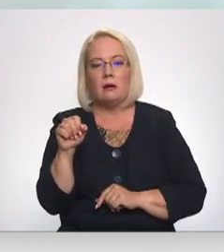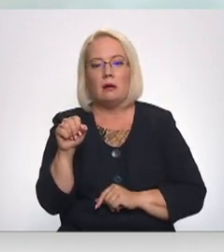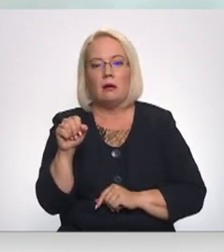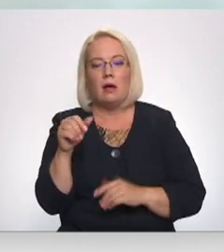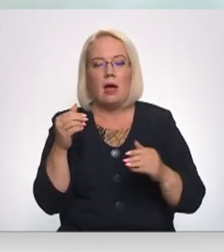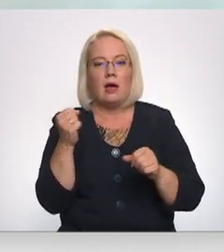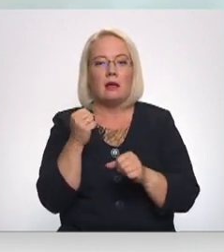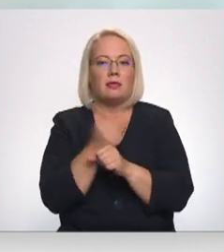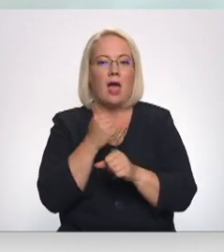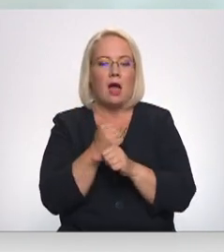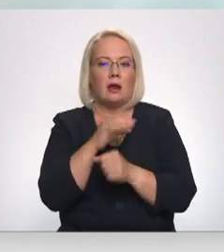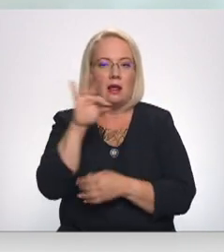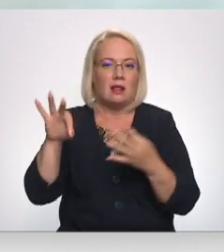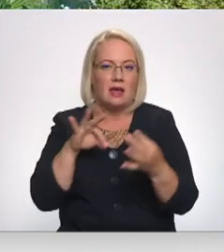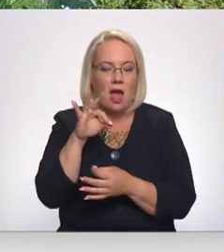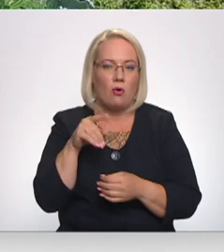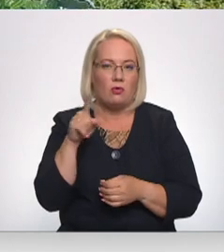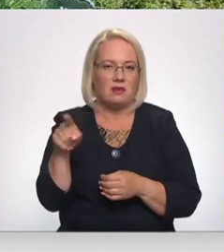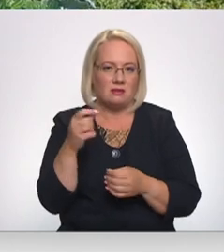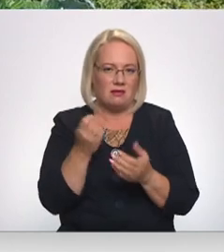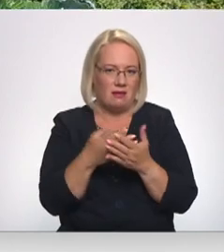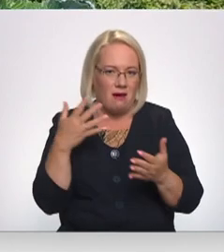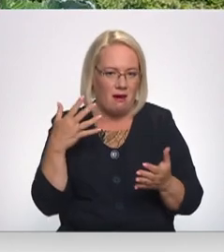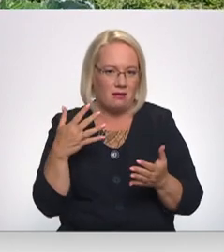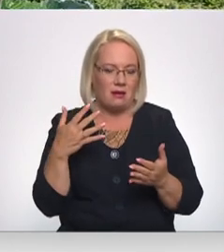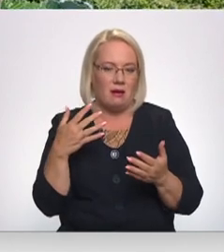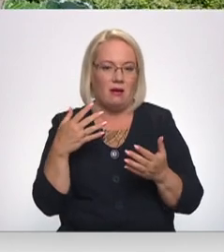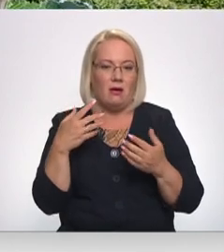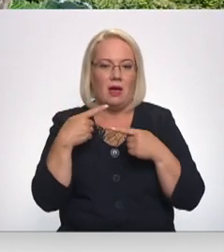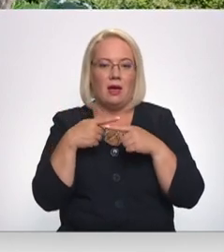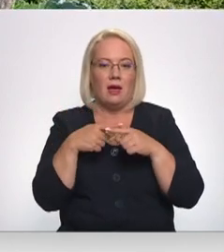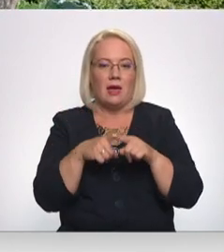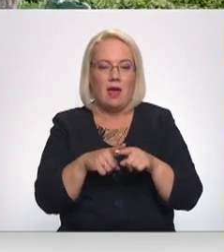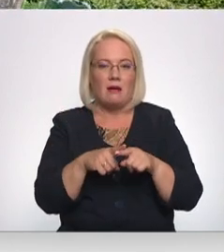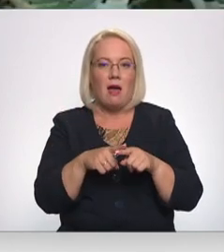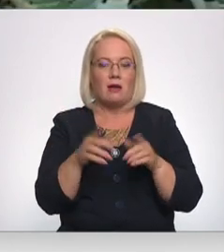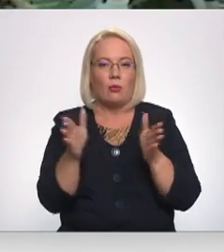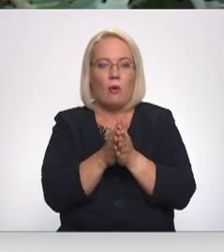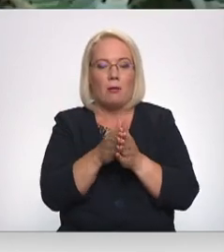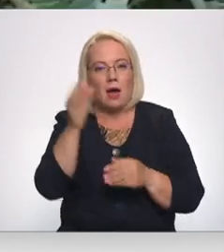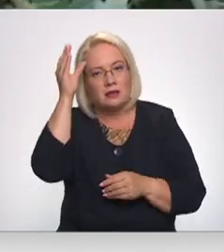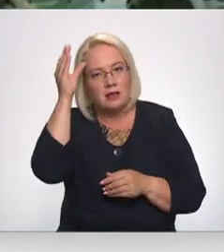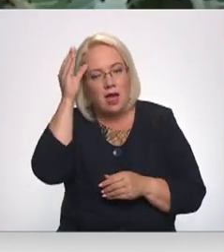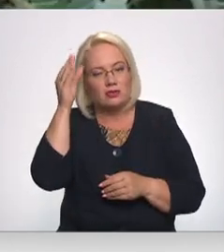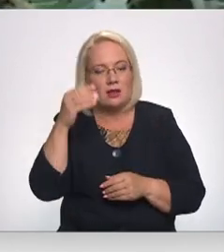dar kaut ko lieku, tas pirmkārt ir izmaksas. Šo iekārtu komplektā ar zināšanām